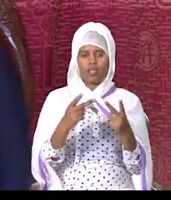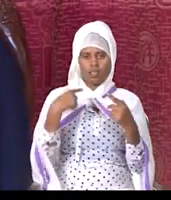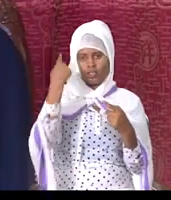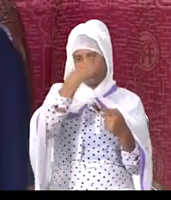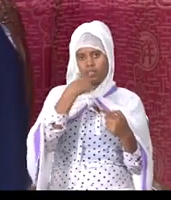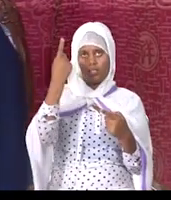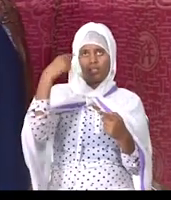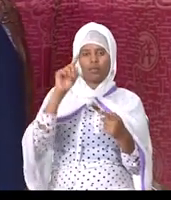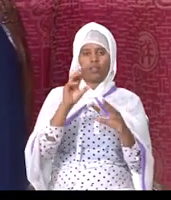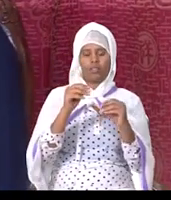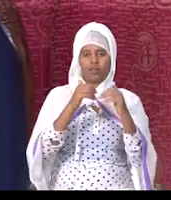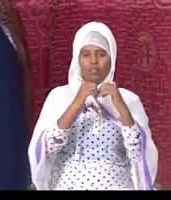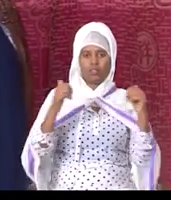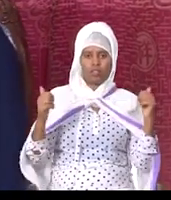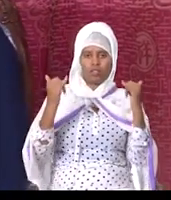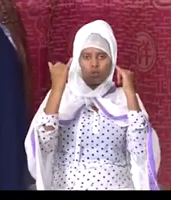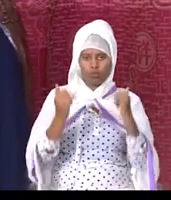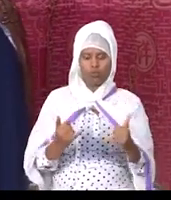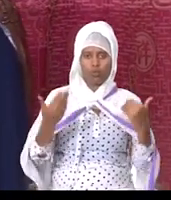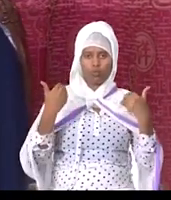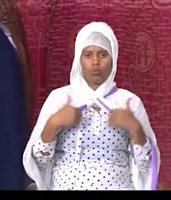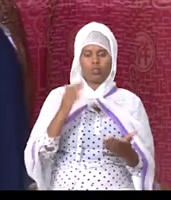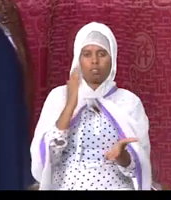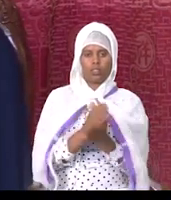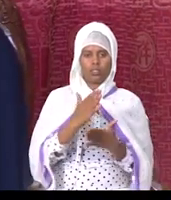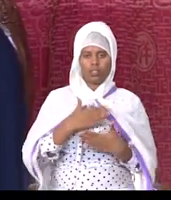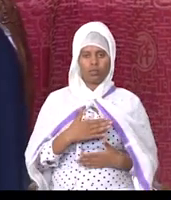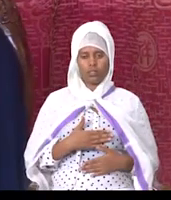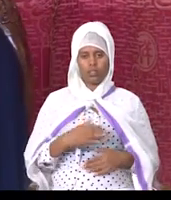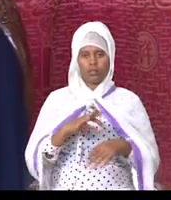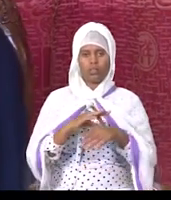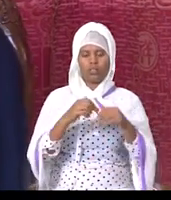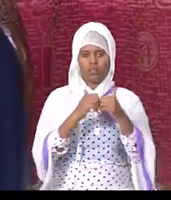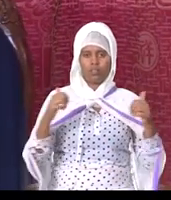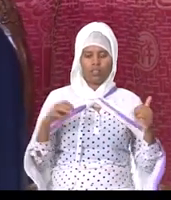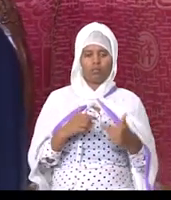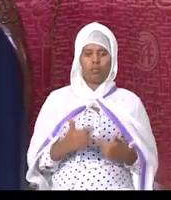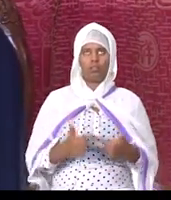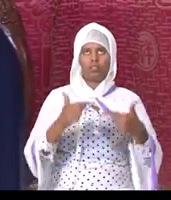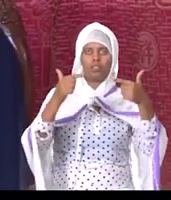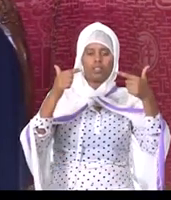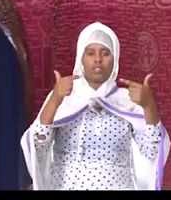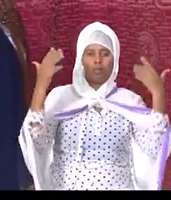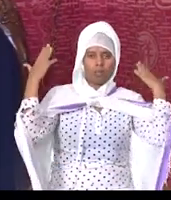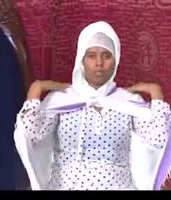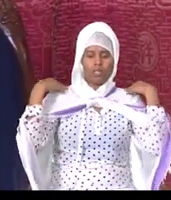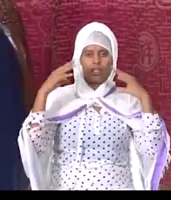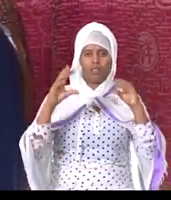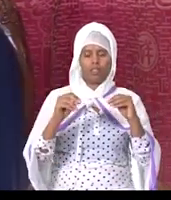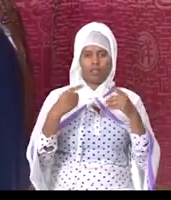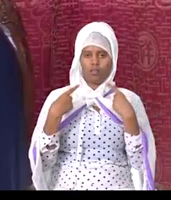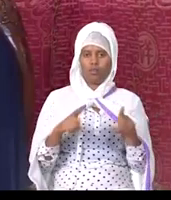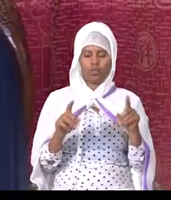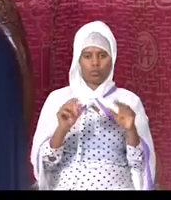እናሸተተ መልክዕ እግዚኣብሄር እናረኣየ እዩ ዝፍለ ማለት ስለዚ ክቡር ሞቱ ለፃድቅ እታ ፃድቅ ነፍሲ ካብ ስጋኣ ትፍለን ከላ ብምስጋና መላእክቲ እያ እትፍለ እዩ